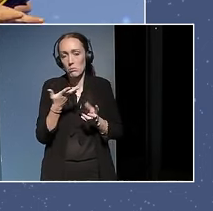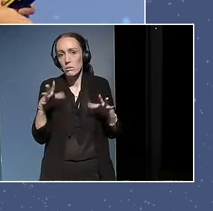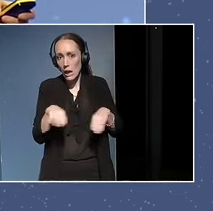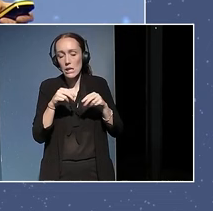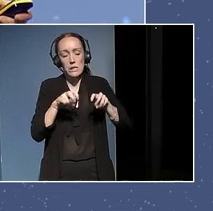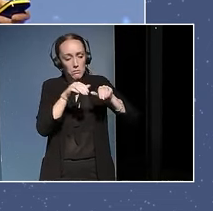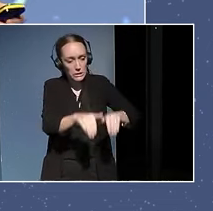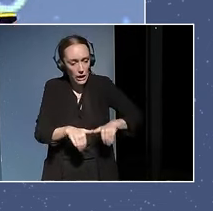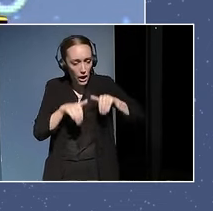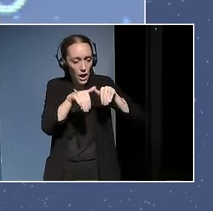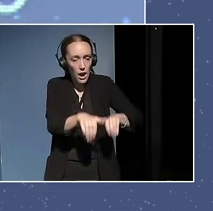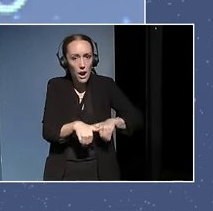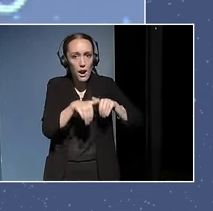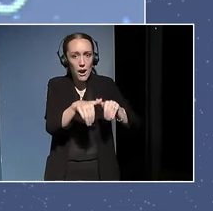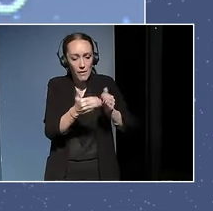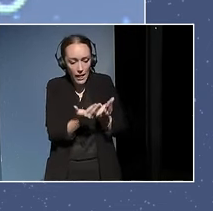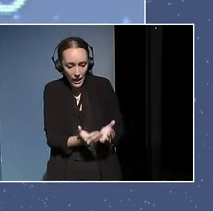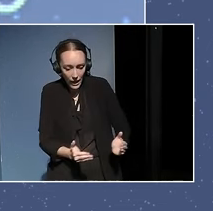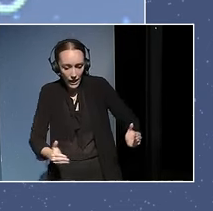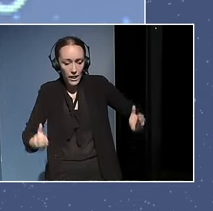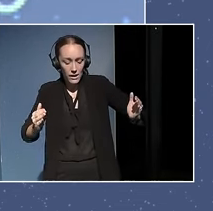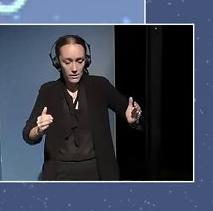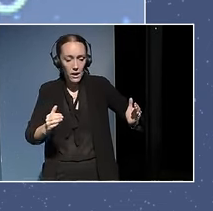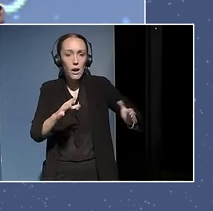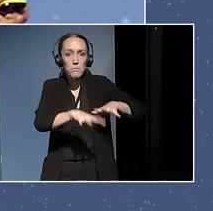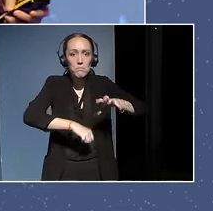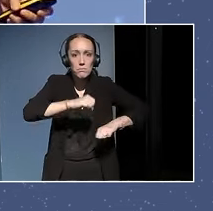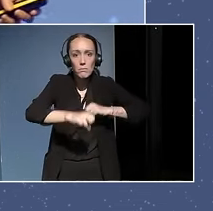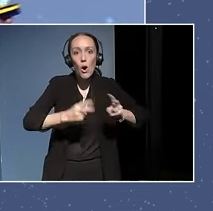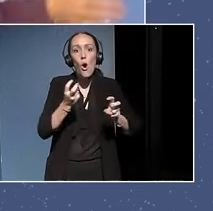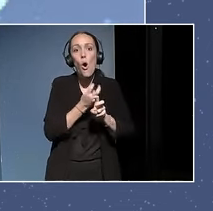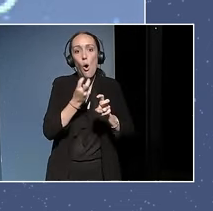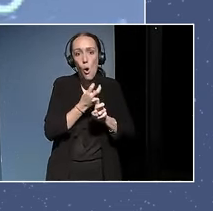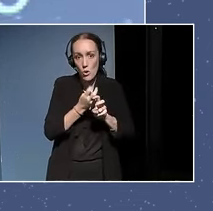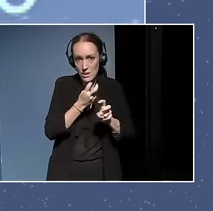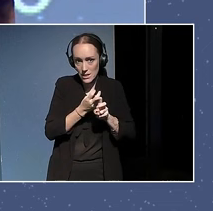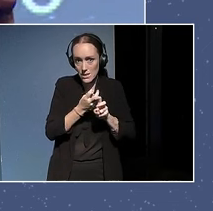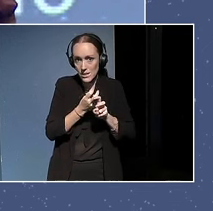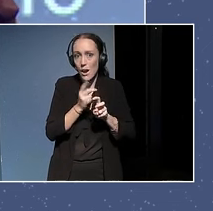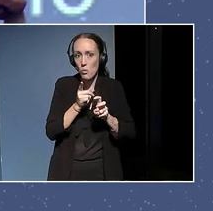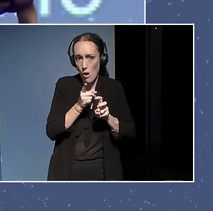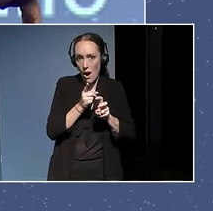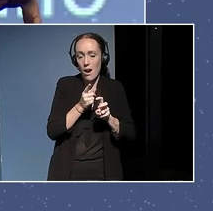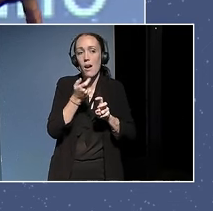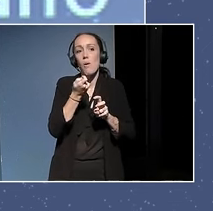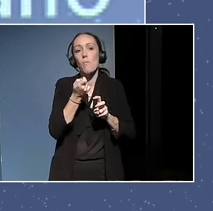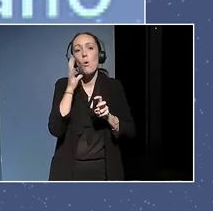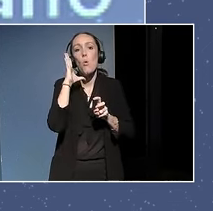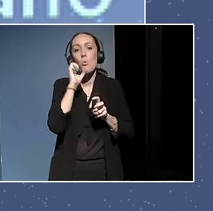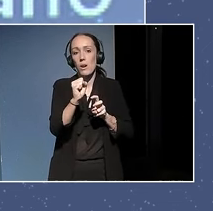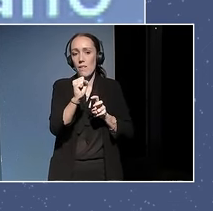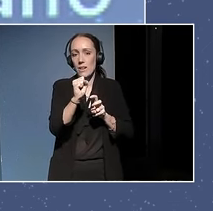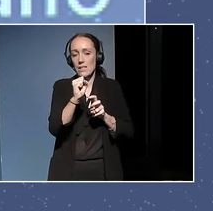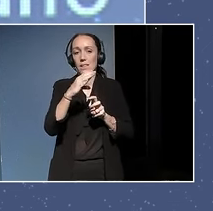strato creando questa nicchia e da lì aveva tirato fuori le ossa che aveva dato un po' all'Università di Casablanca